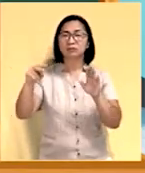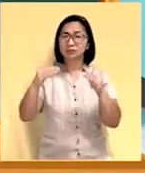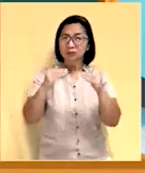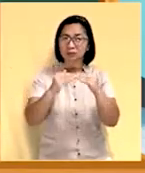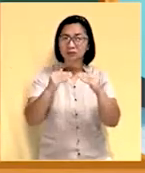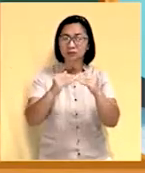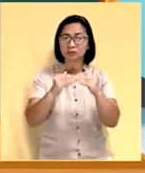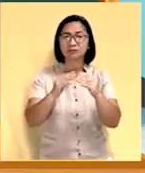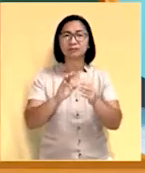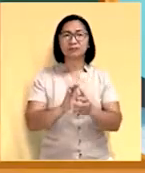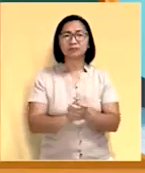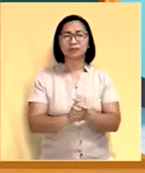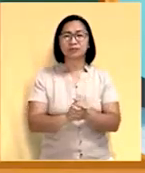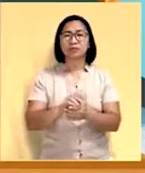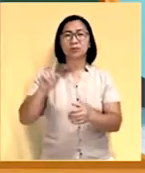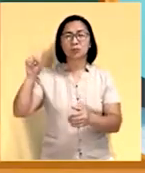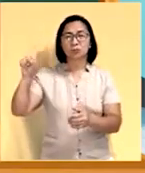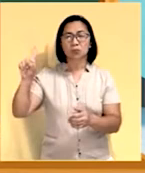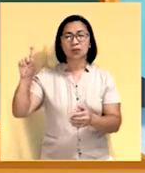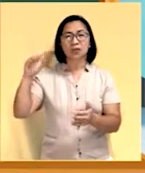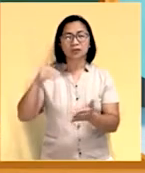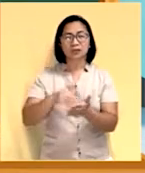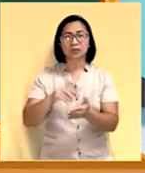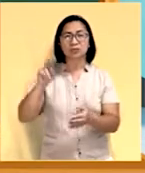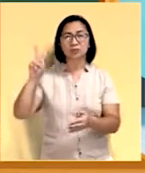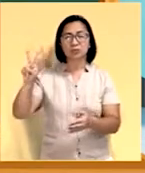3,145 is equal to